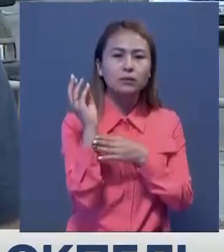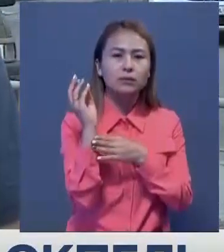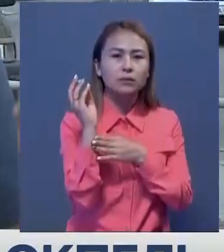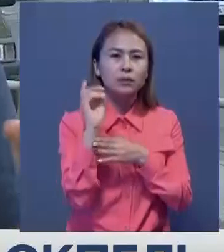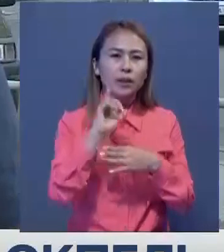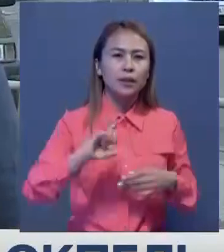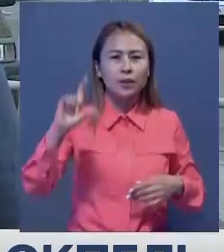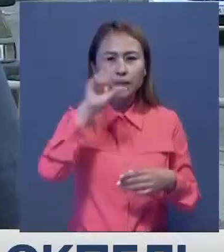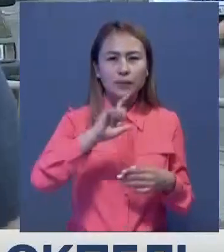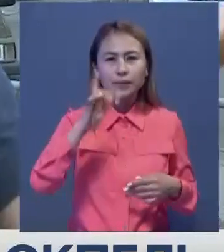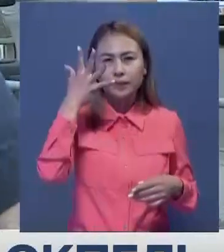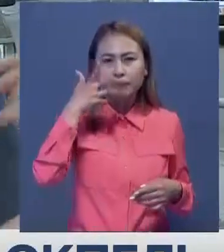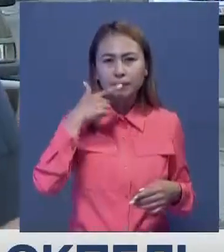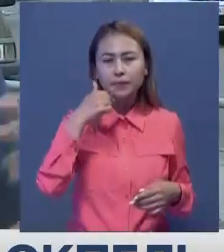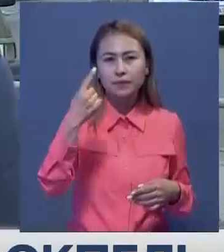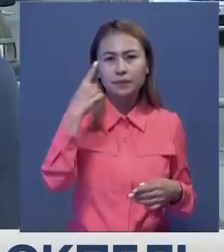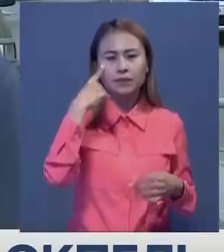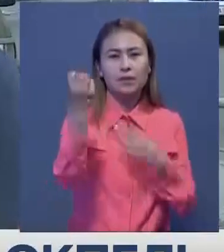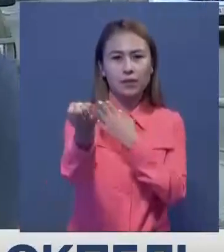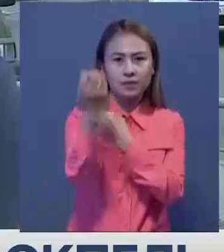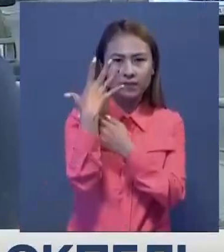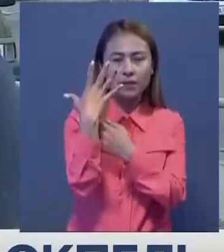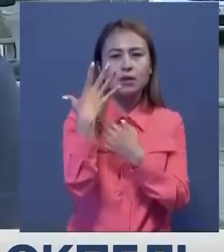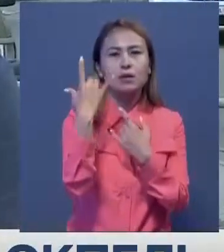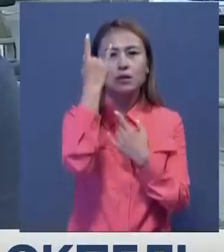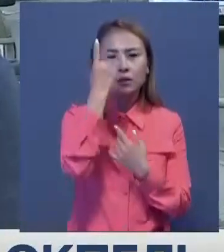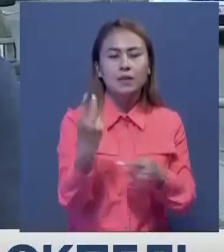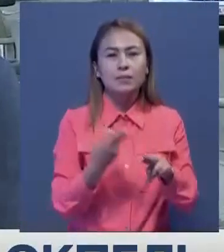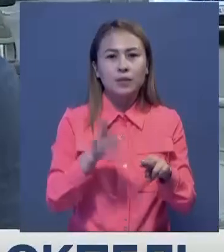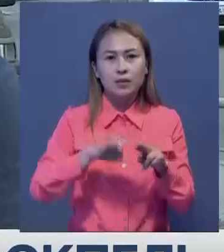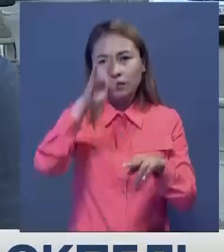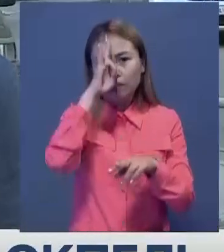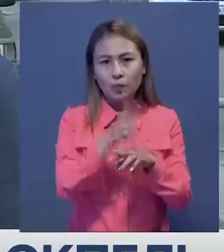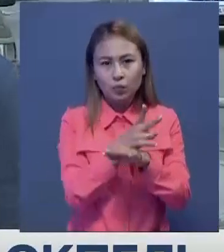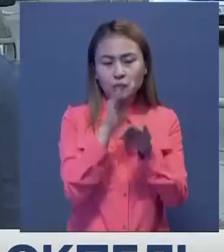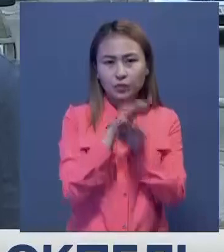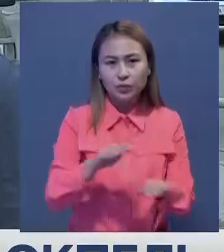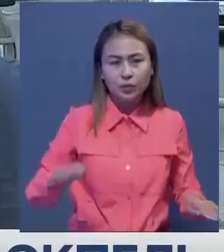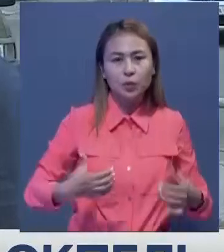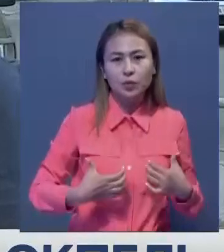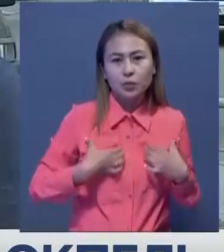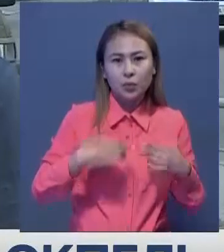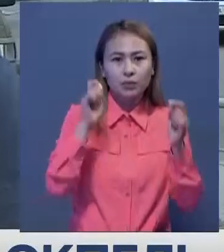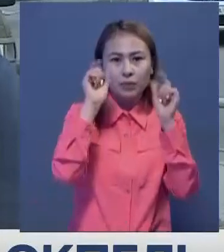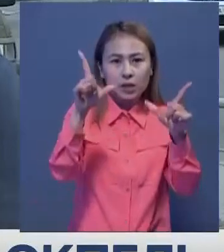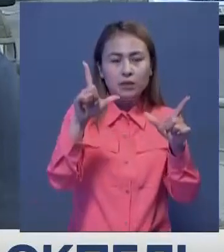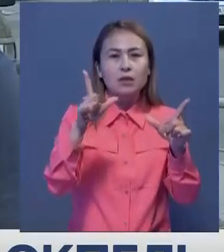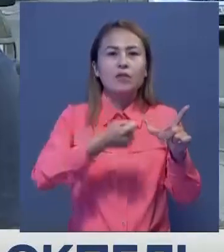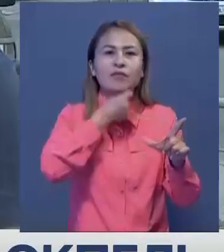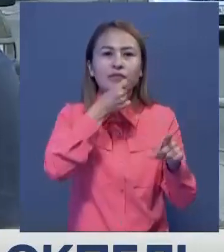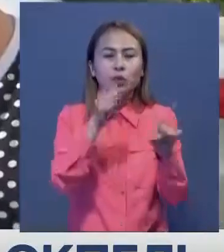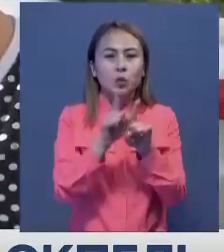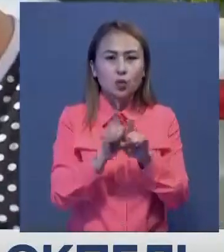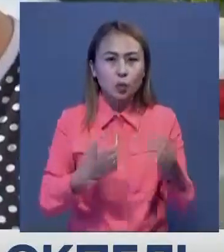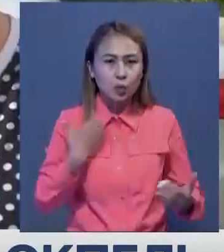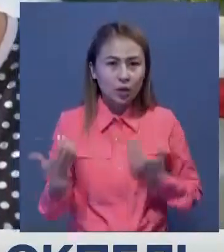көк цветі түсет. Айнекке. Сондықтан түнде балармыз шошиды, үлкен адамдар да